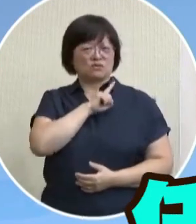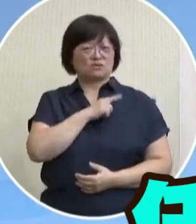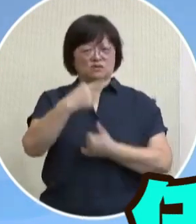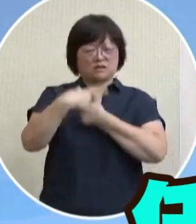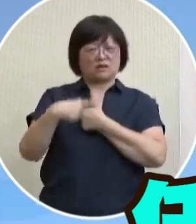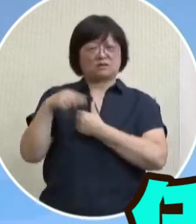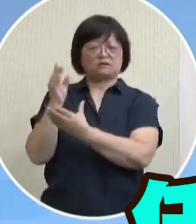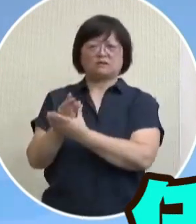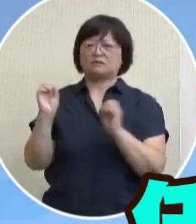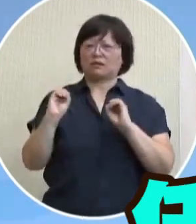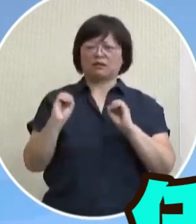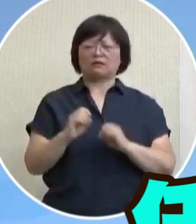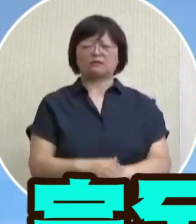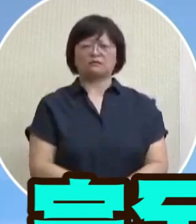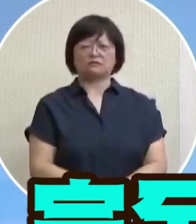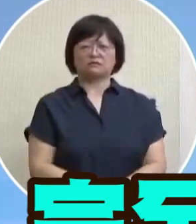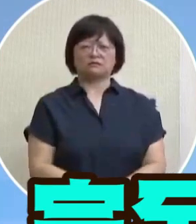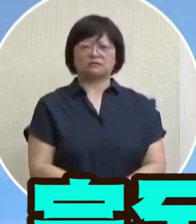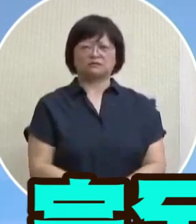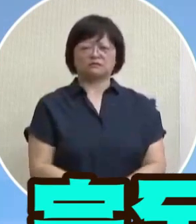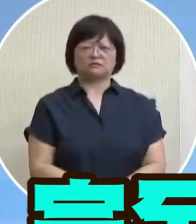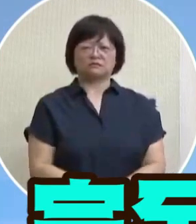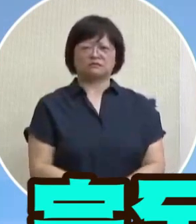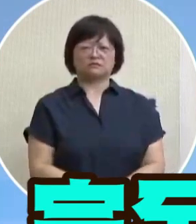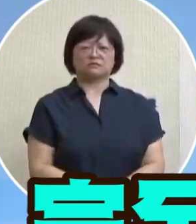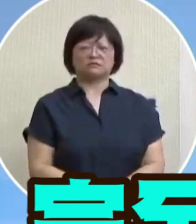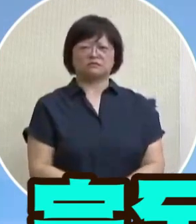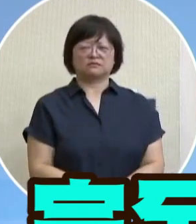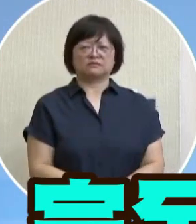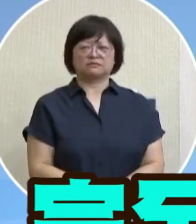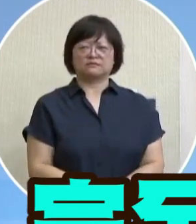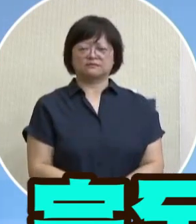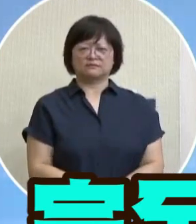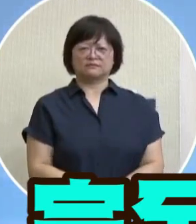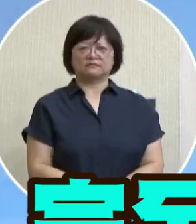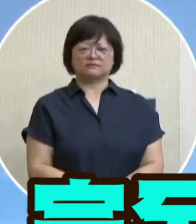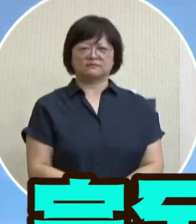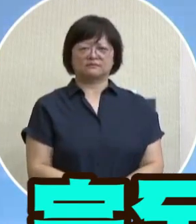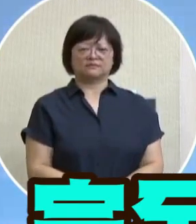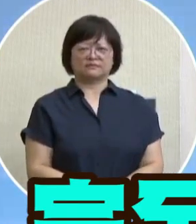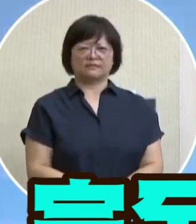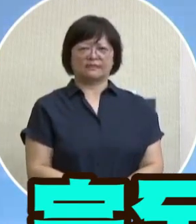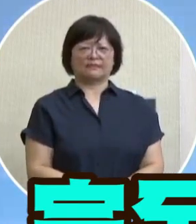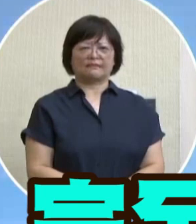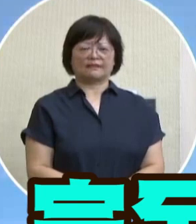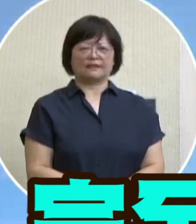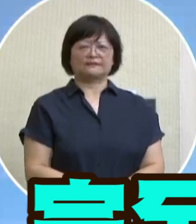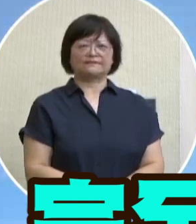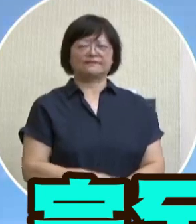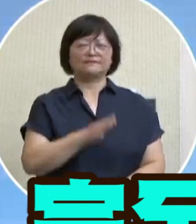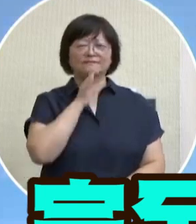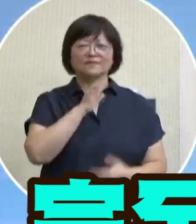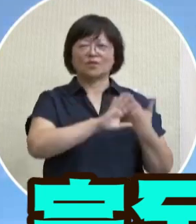资合作，完全是独资，就是海外的这个 foreign investor， 就